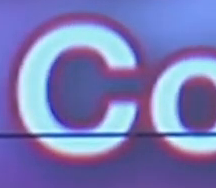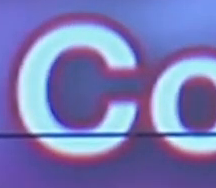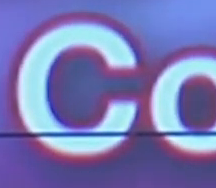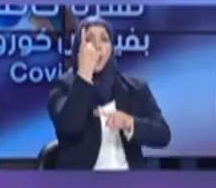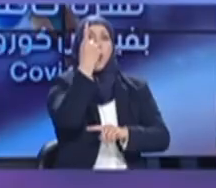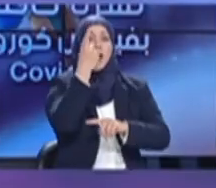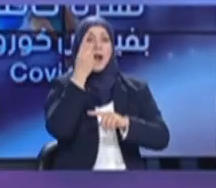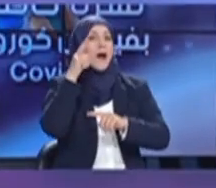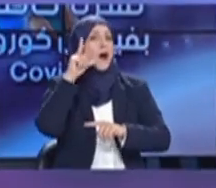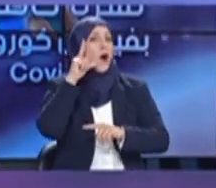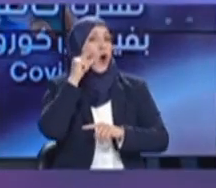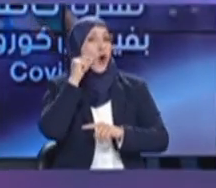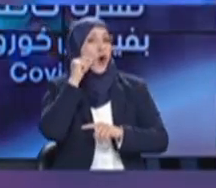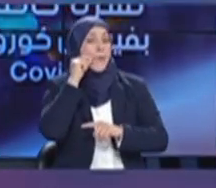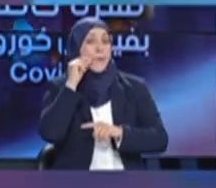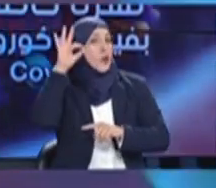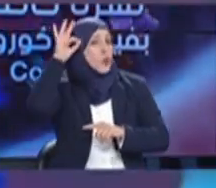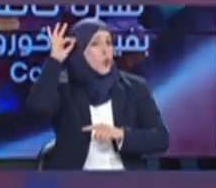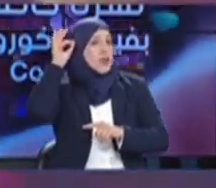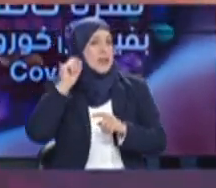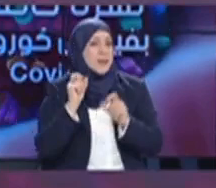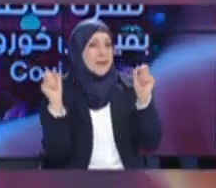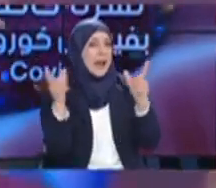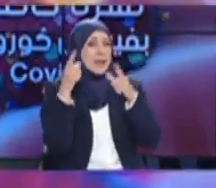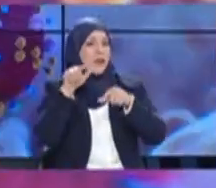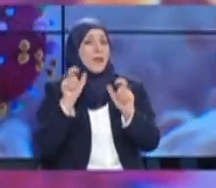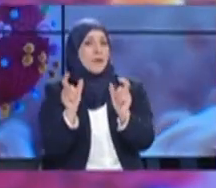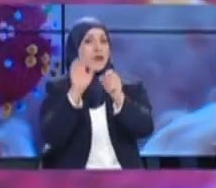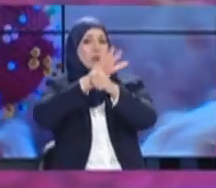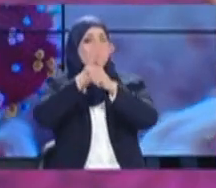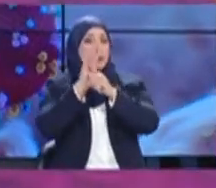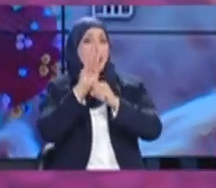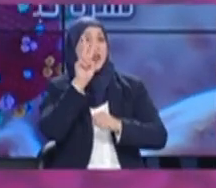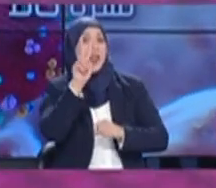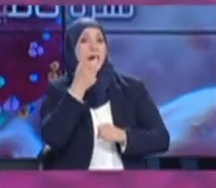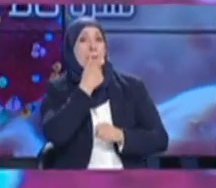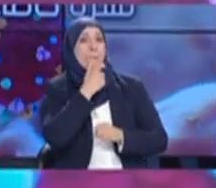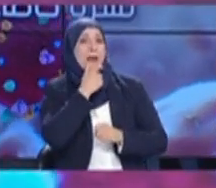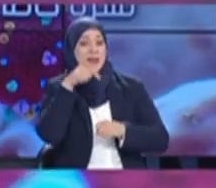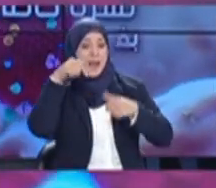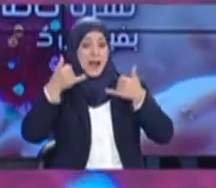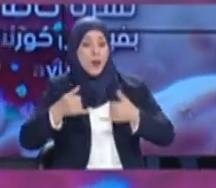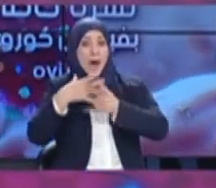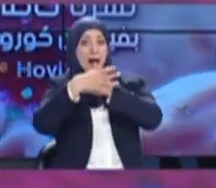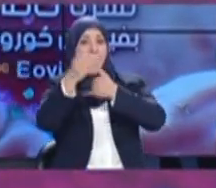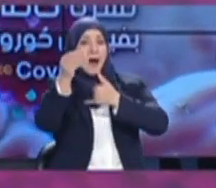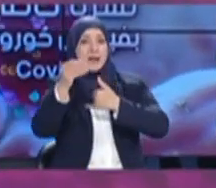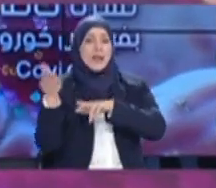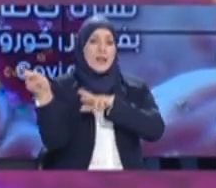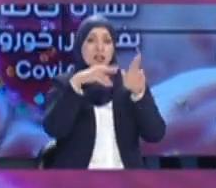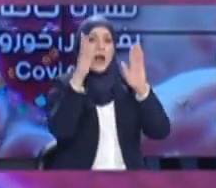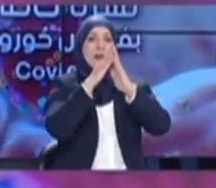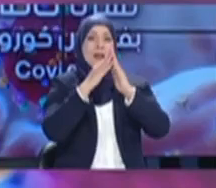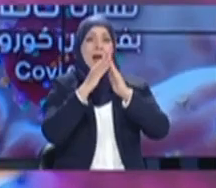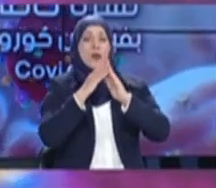تونسي وقع اكتشاف عنده فيروس كورونا يوم 2 مارس، غادر إلى مدينته